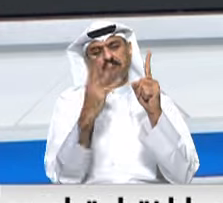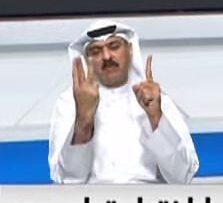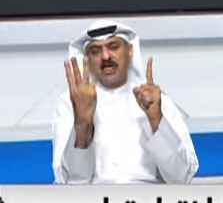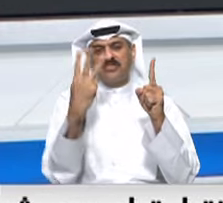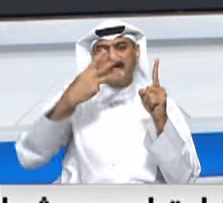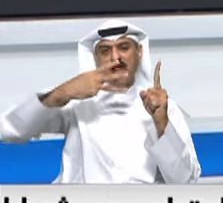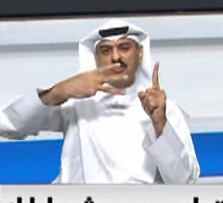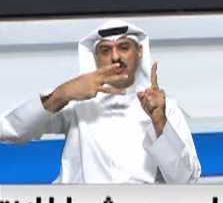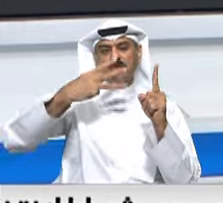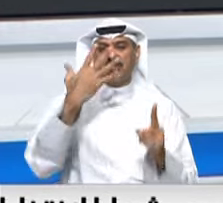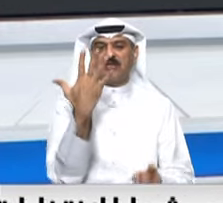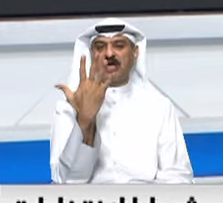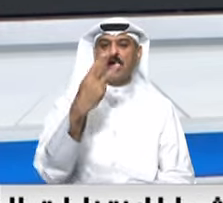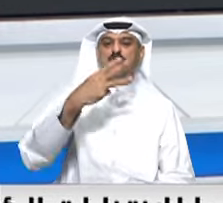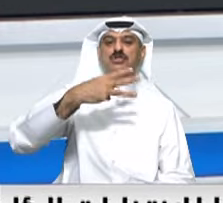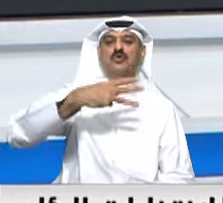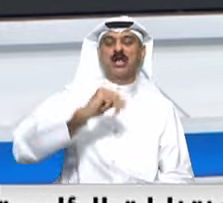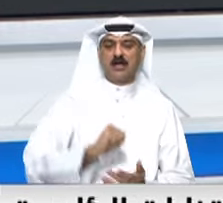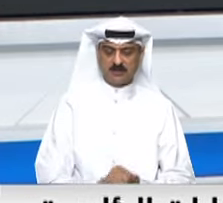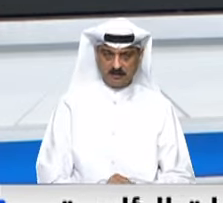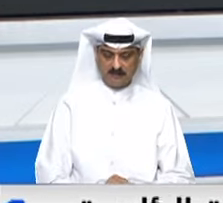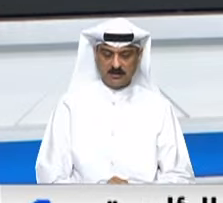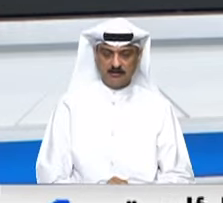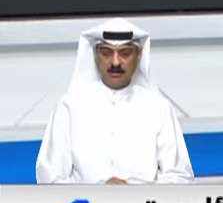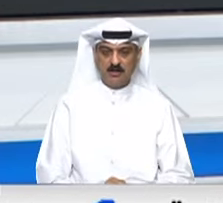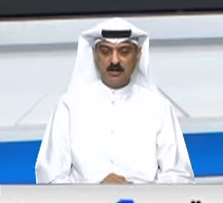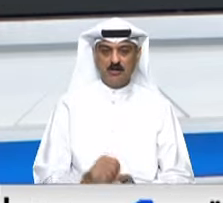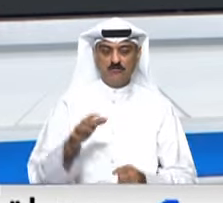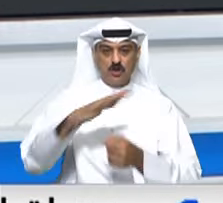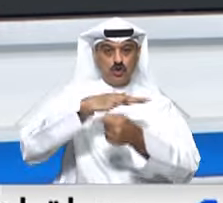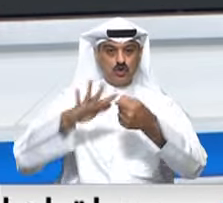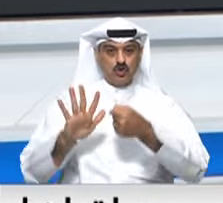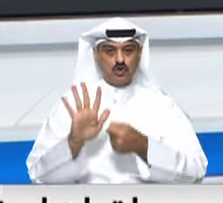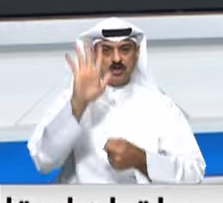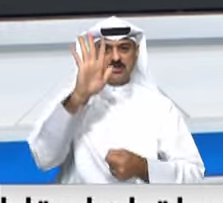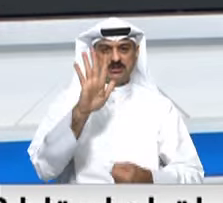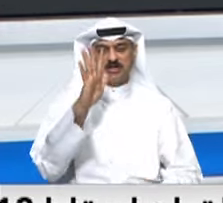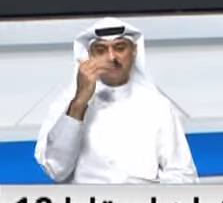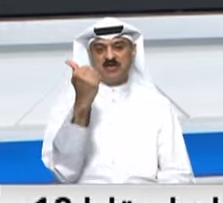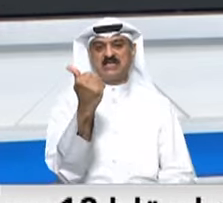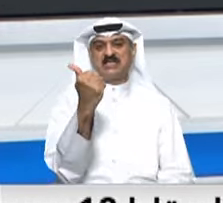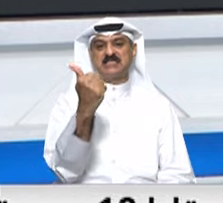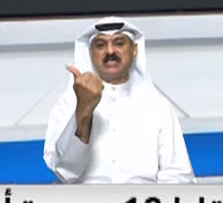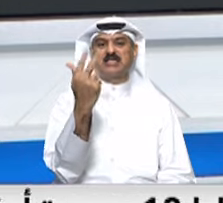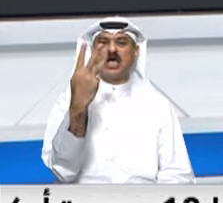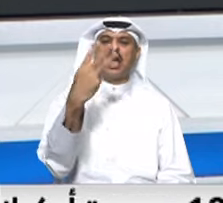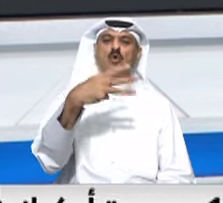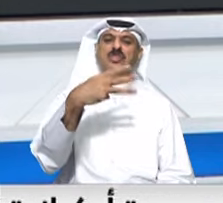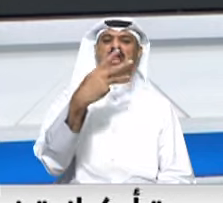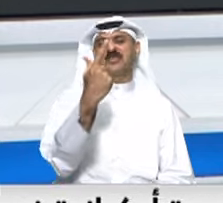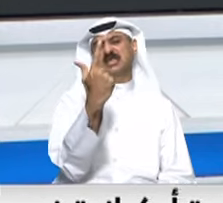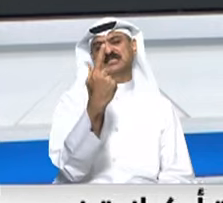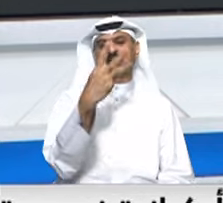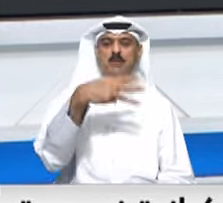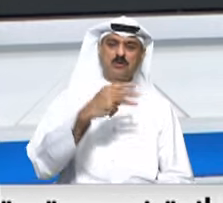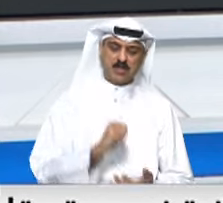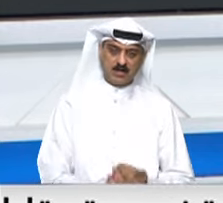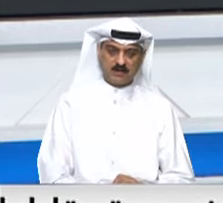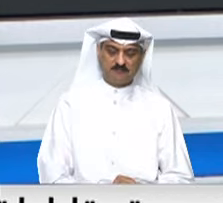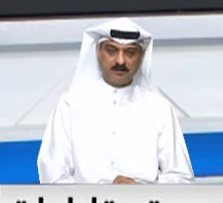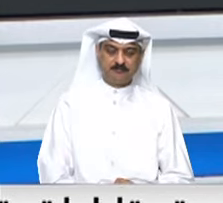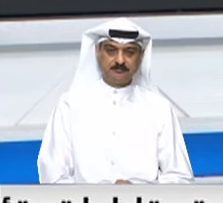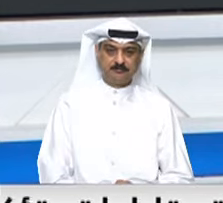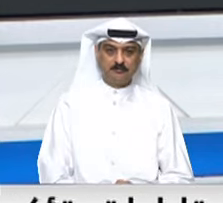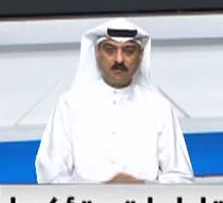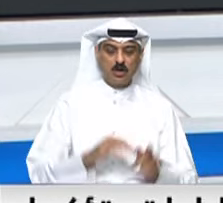33 الى 35 درجه مئويه فيل 36 37 في جزرنا الشماليه وارو بوبيان للساعه 12 اما